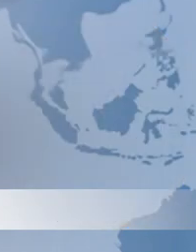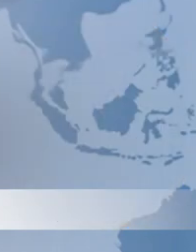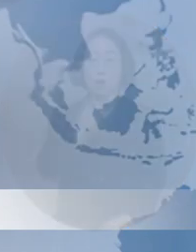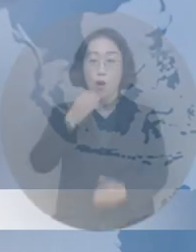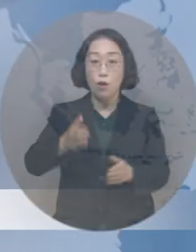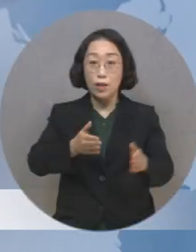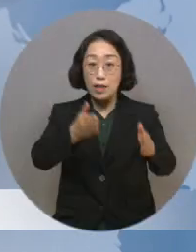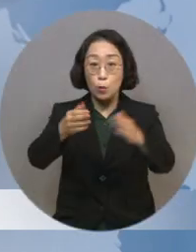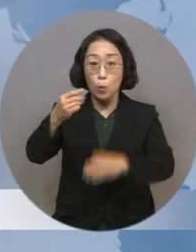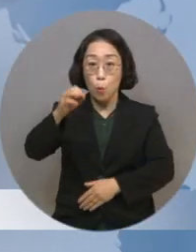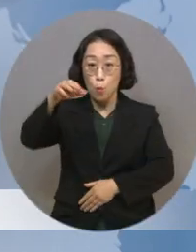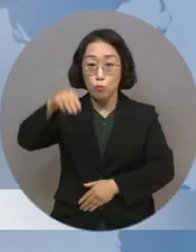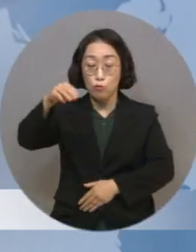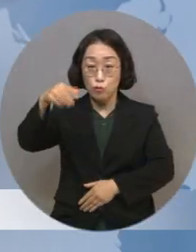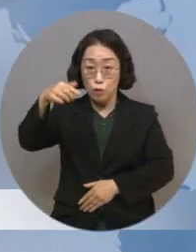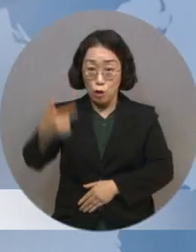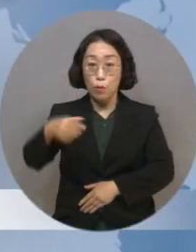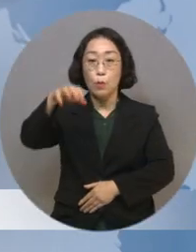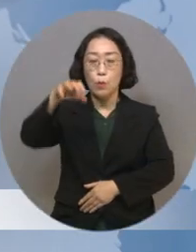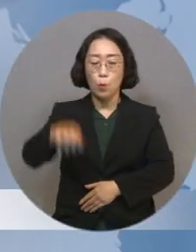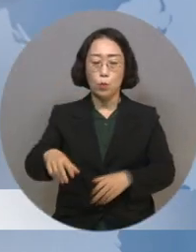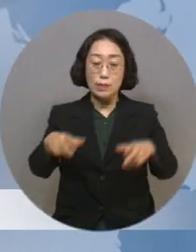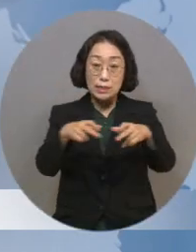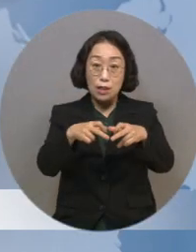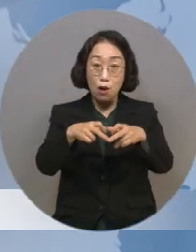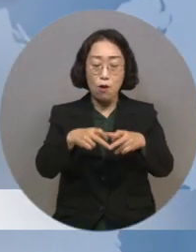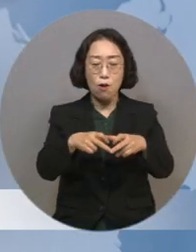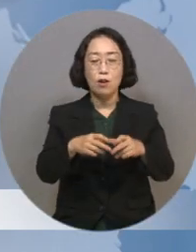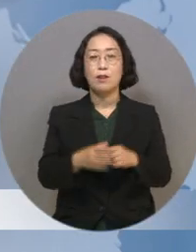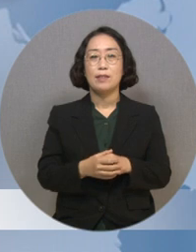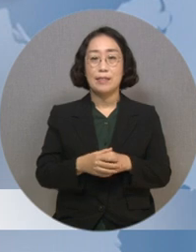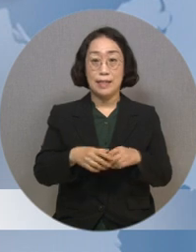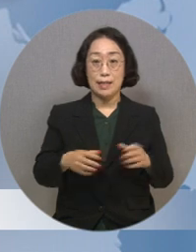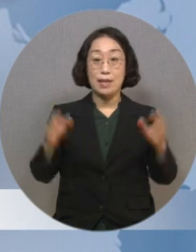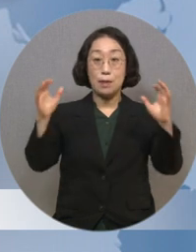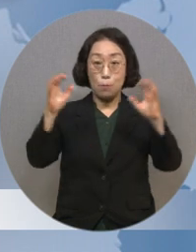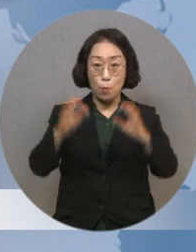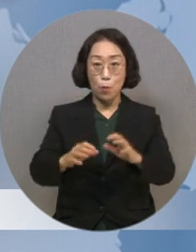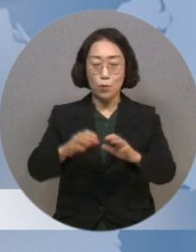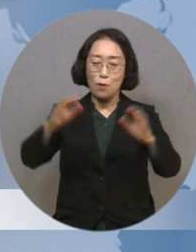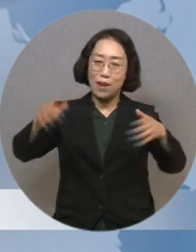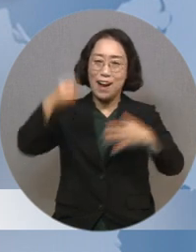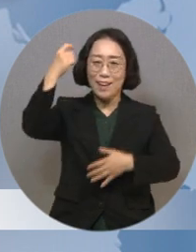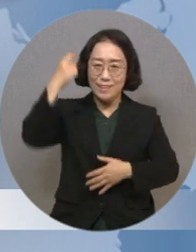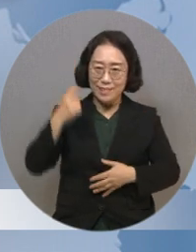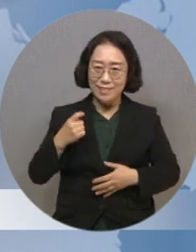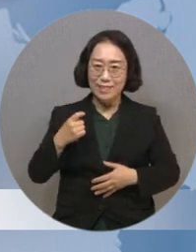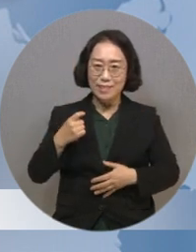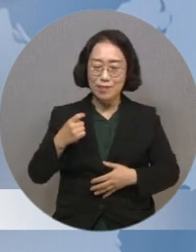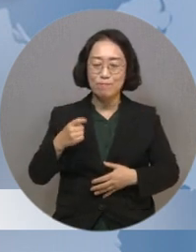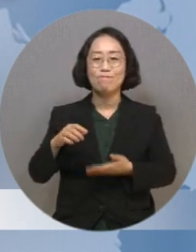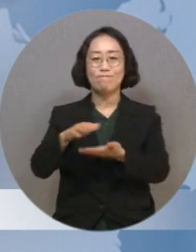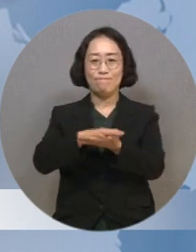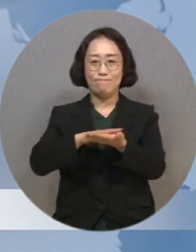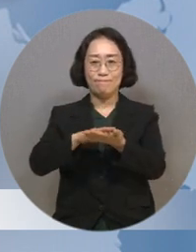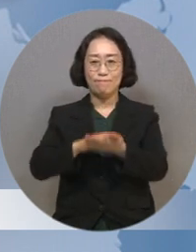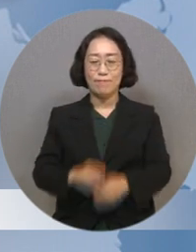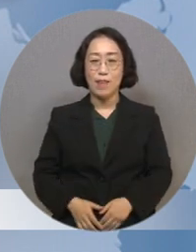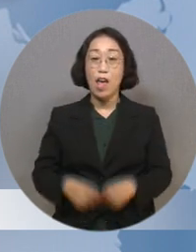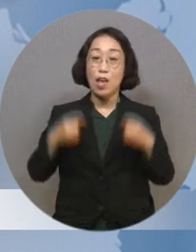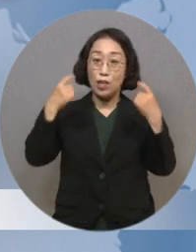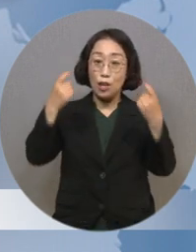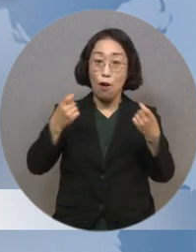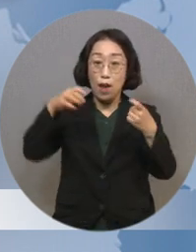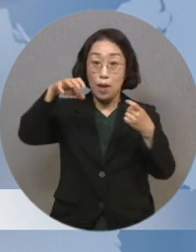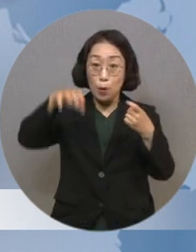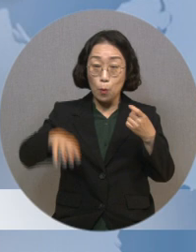경기도 동두천시에서도 지역의 장애인들이 한데 모여 깊어가는 가을의 정취를 만끽했습니다. 대표적인 가을 여행지